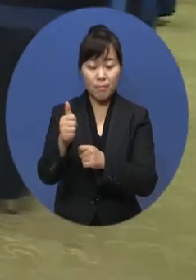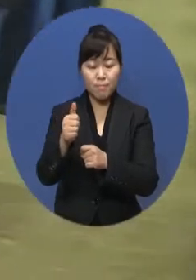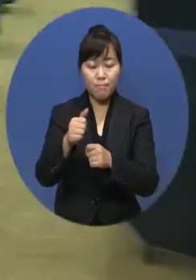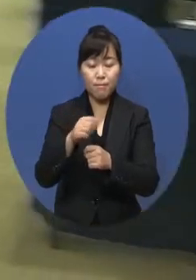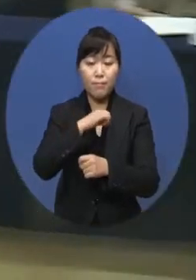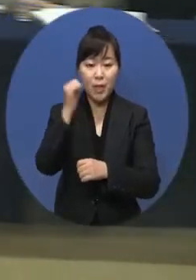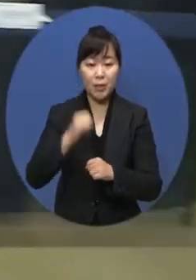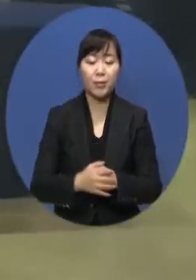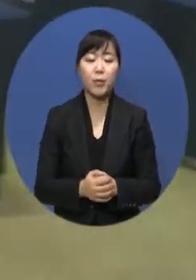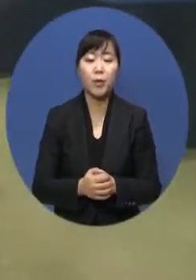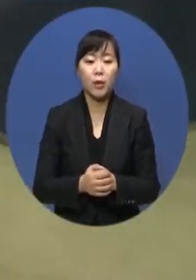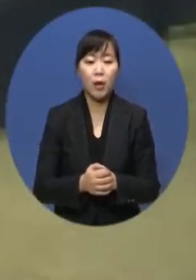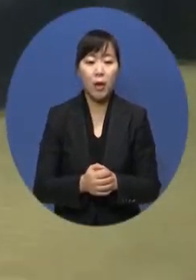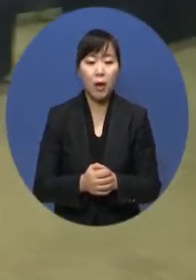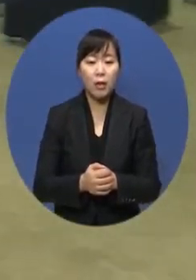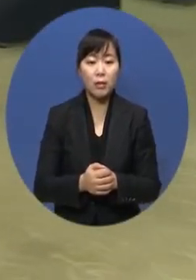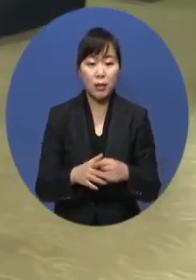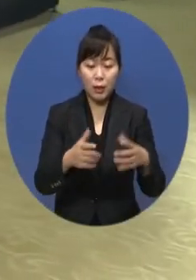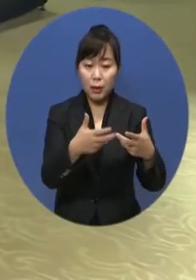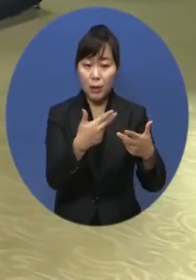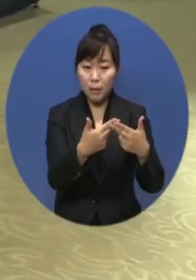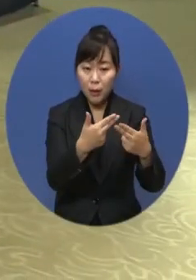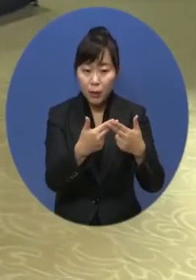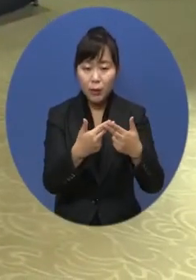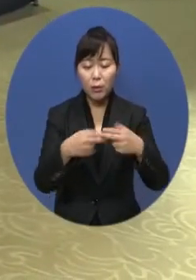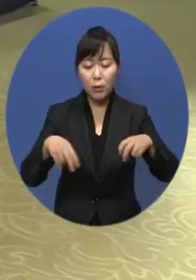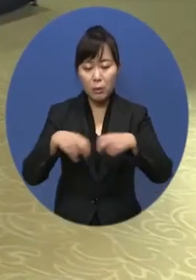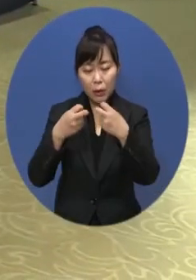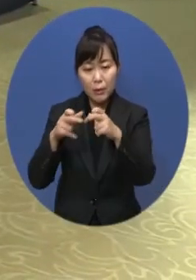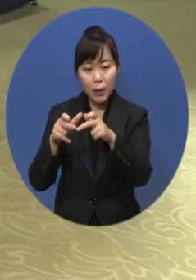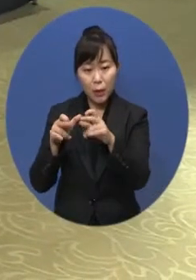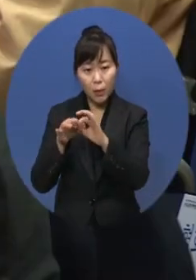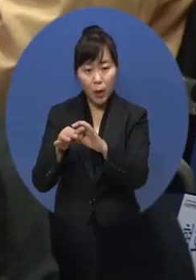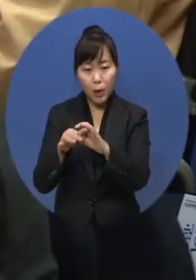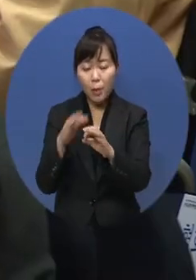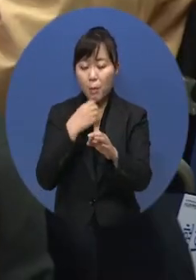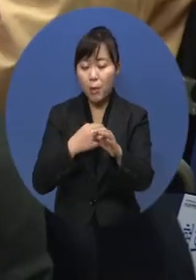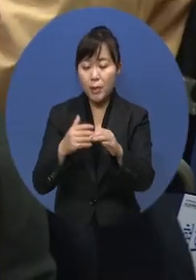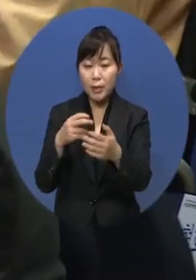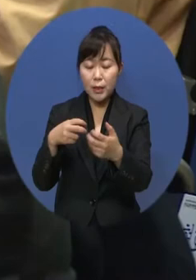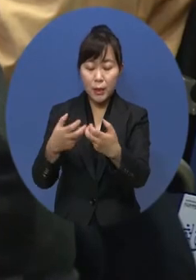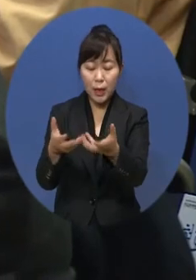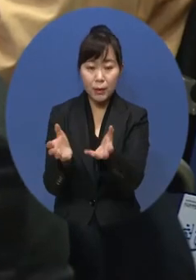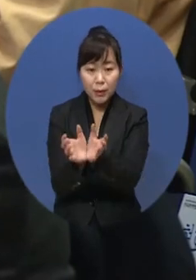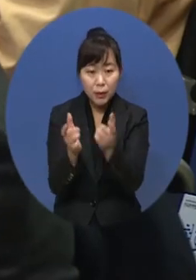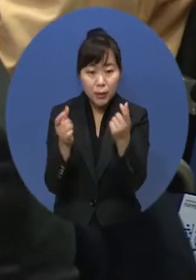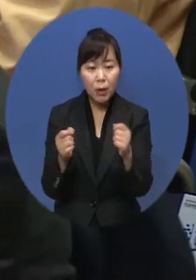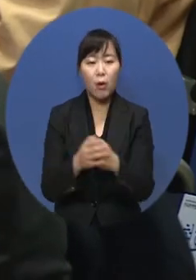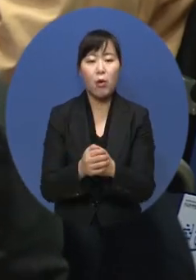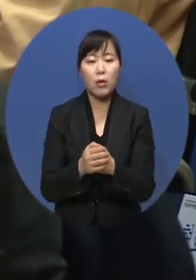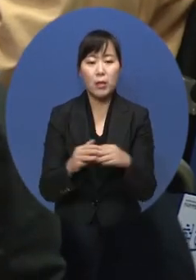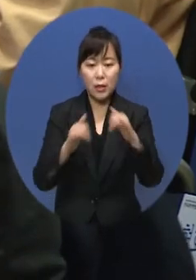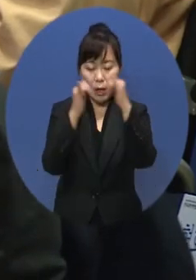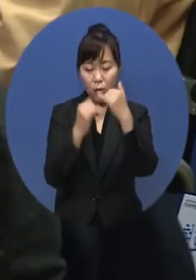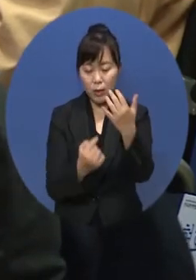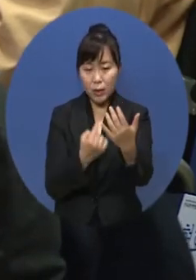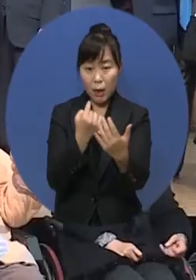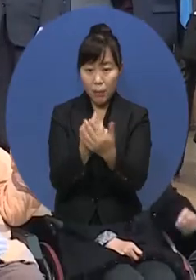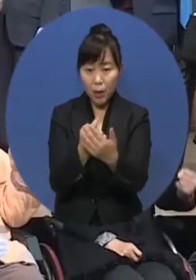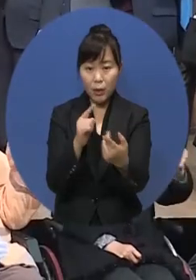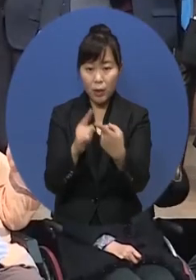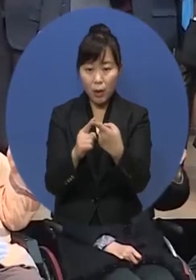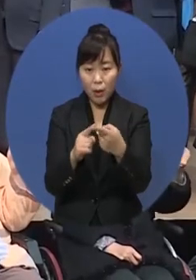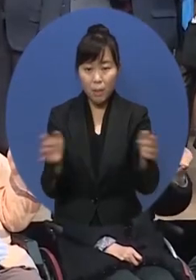한편 한국 교통 장애인 협회 는 교통사고 장애인을 위한 복지 단체로 교통사고 장애인의 사회 참여 유도와